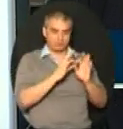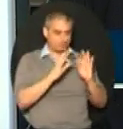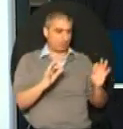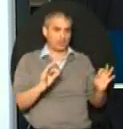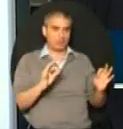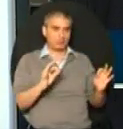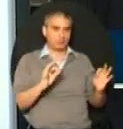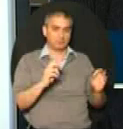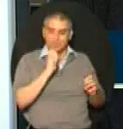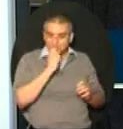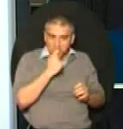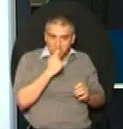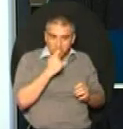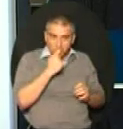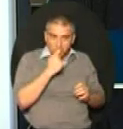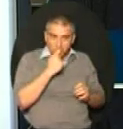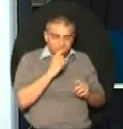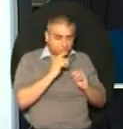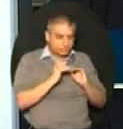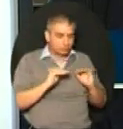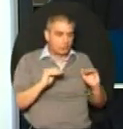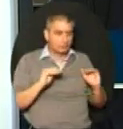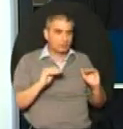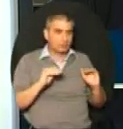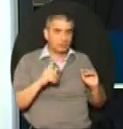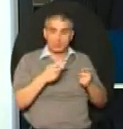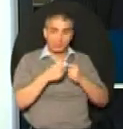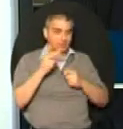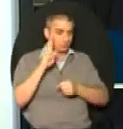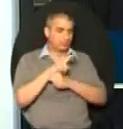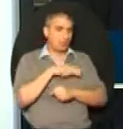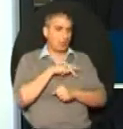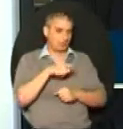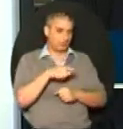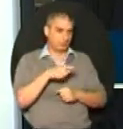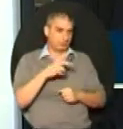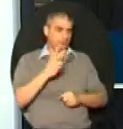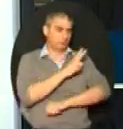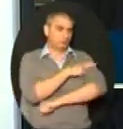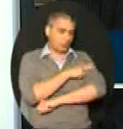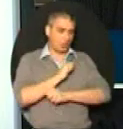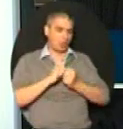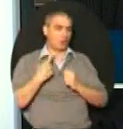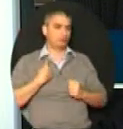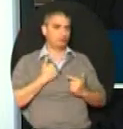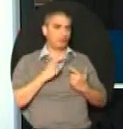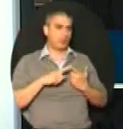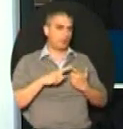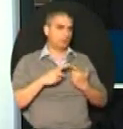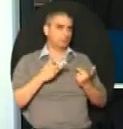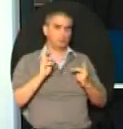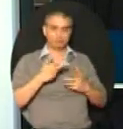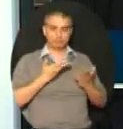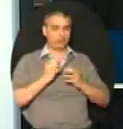מתחילות בסודי סודות, בשקט, על ידי הגוף הממונה על זה, שהוא המשטרה או שירות ביטחון כללי,